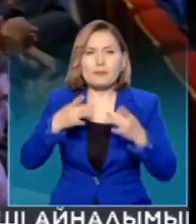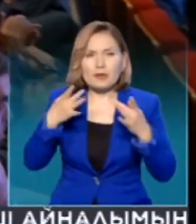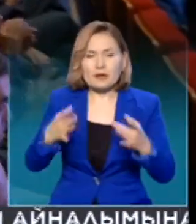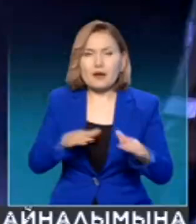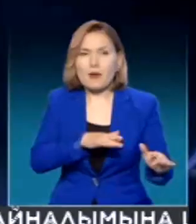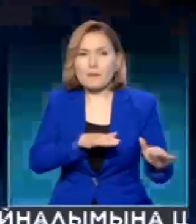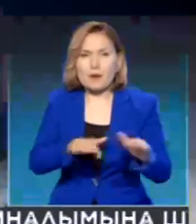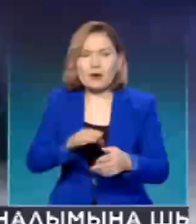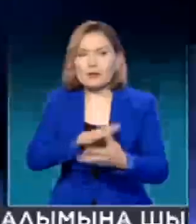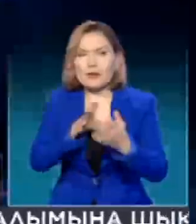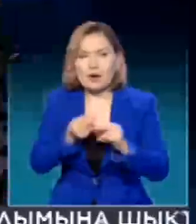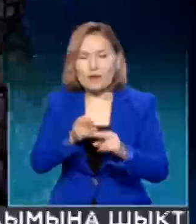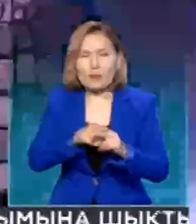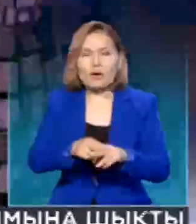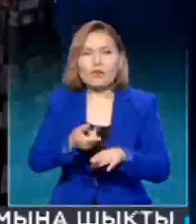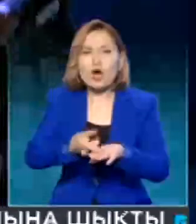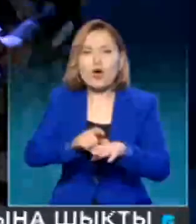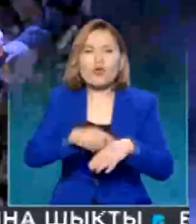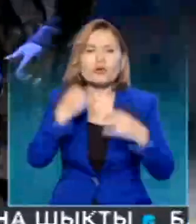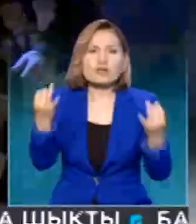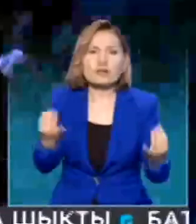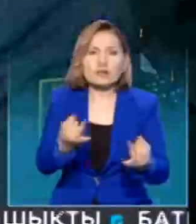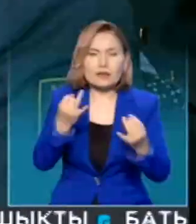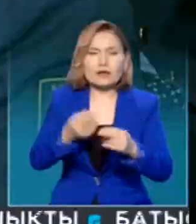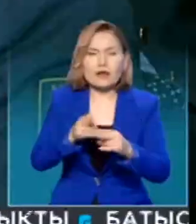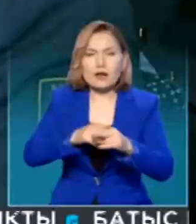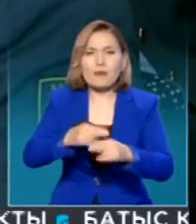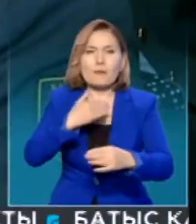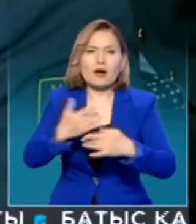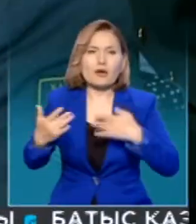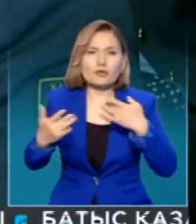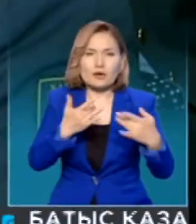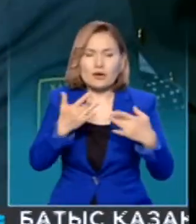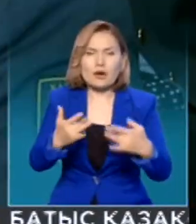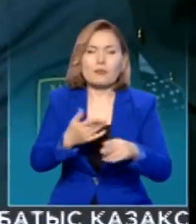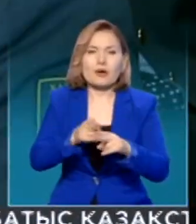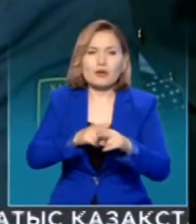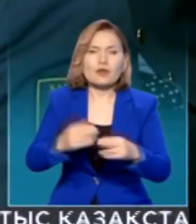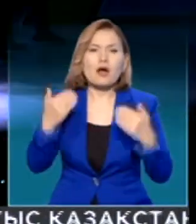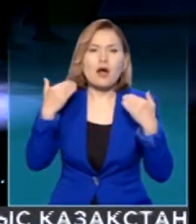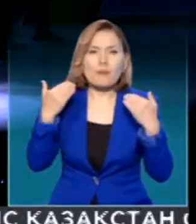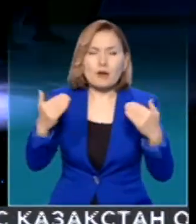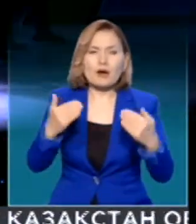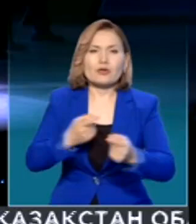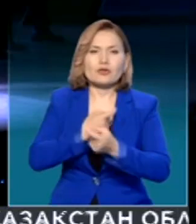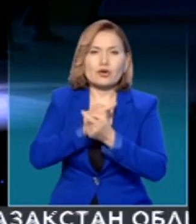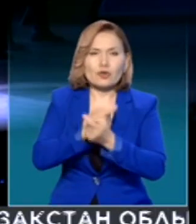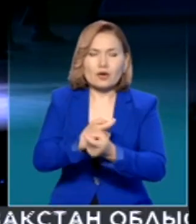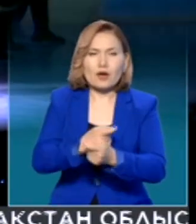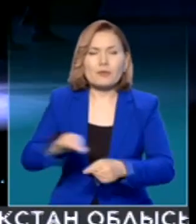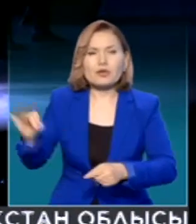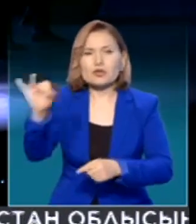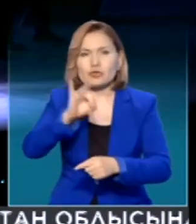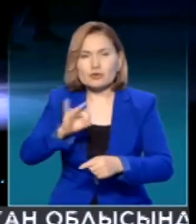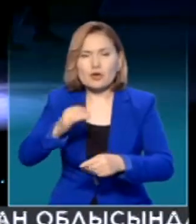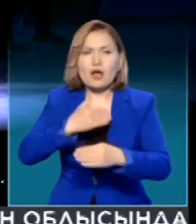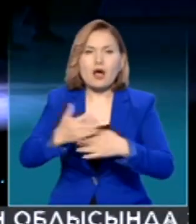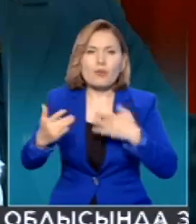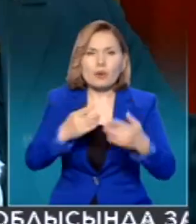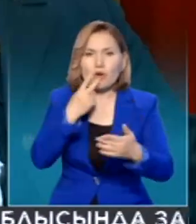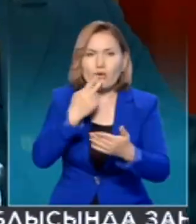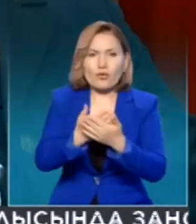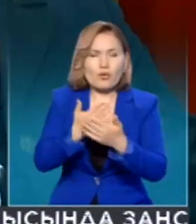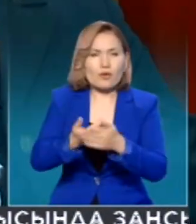сақ пен ғұн дәуірінен бастау алатын бабалардың ерлік істері мен антына адалдық, отан қорғау үстіндегі ұрпақ сабақтастығы туралы сахналық